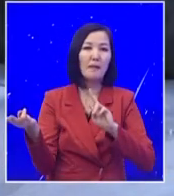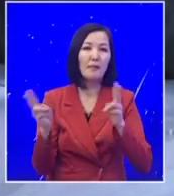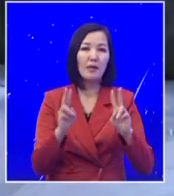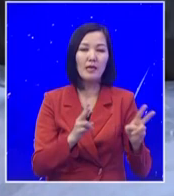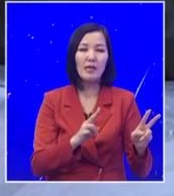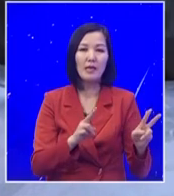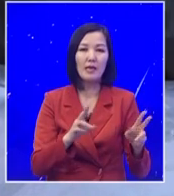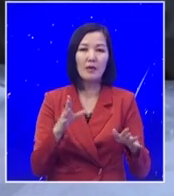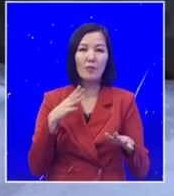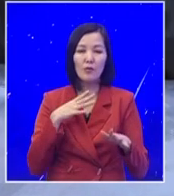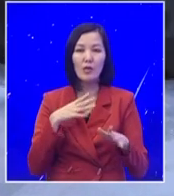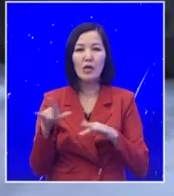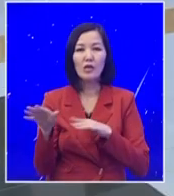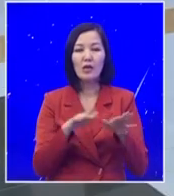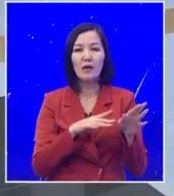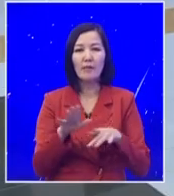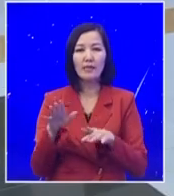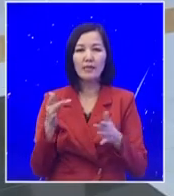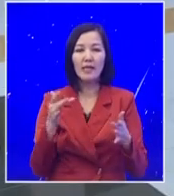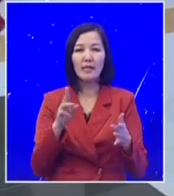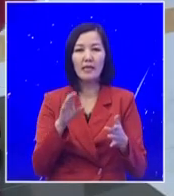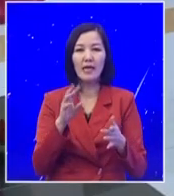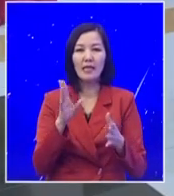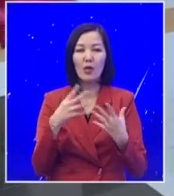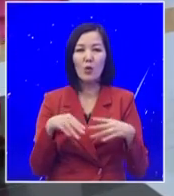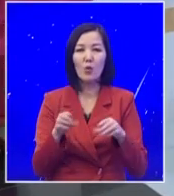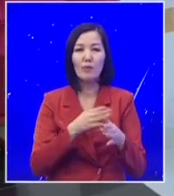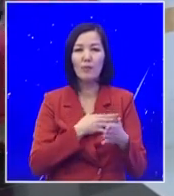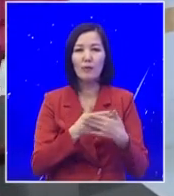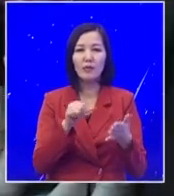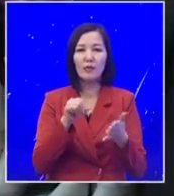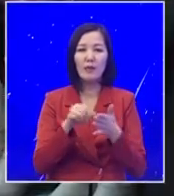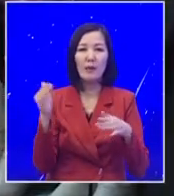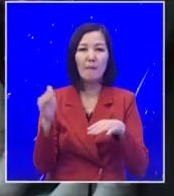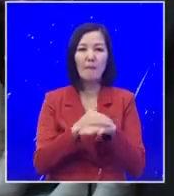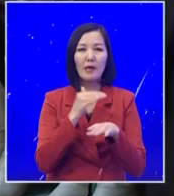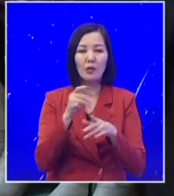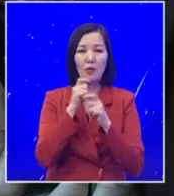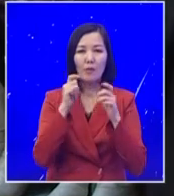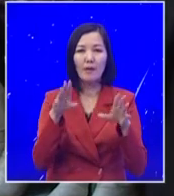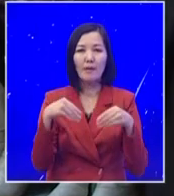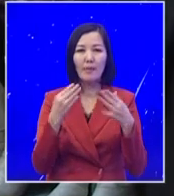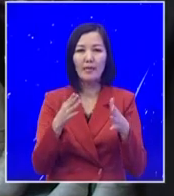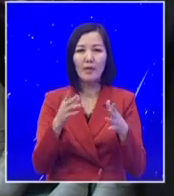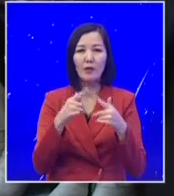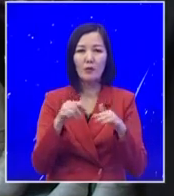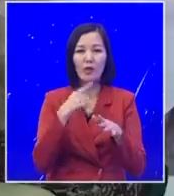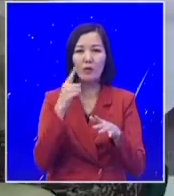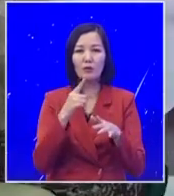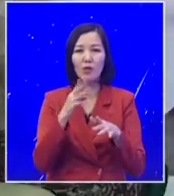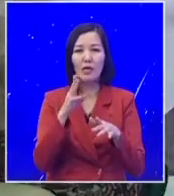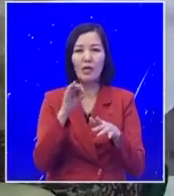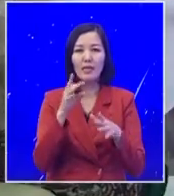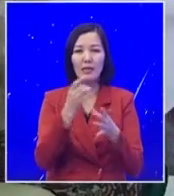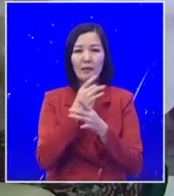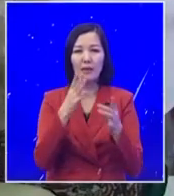би, думанды кештің көргін қыздырды. Шара барысында татар қоғамының белсенді мүшелері мақтау қағаздарымен марапатталды. Ұйымдастырушылардың айтуынша,